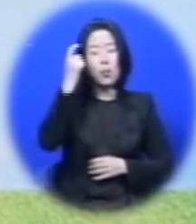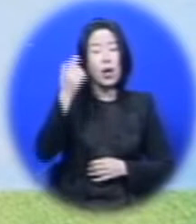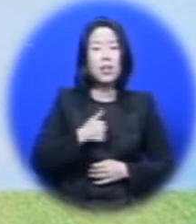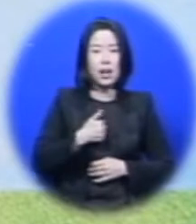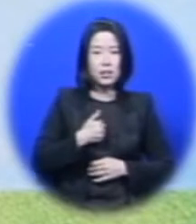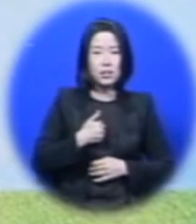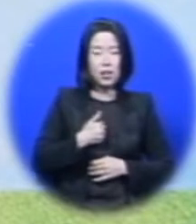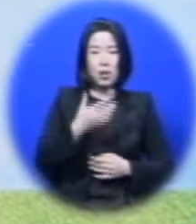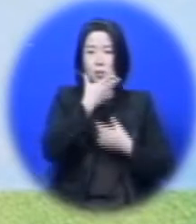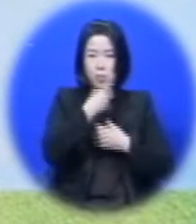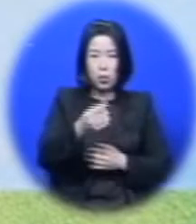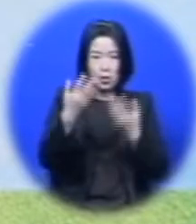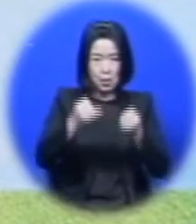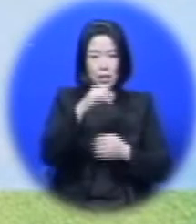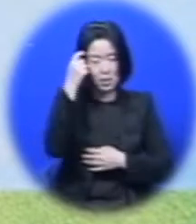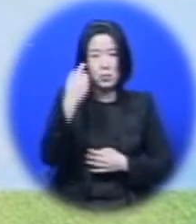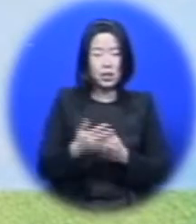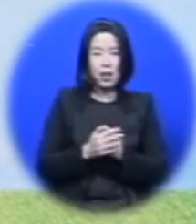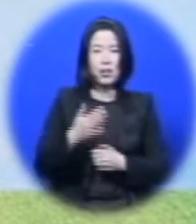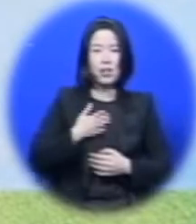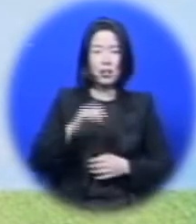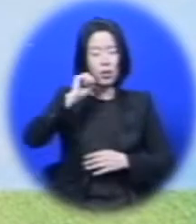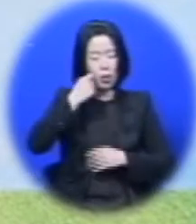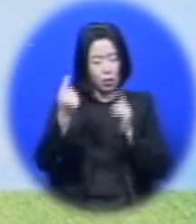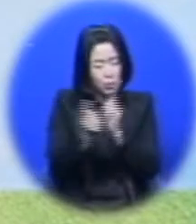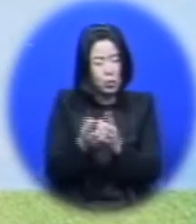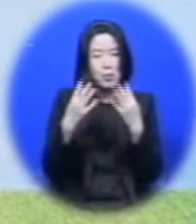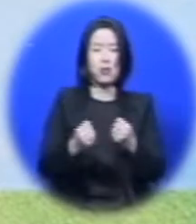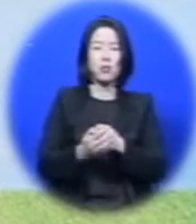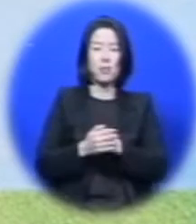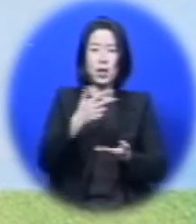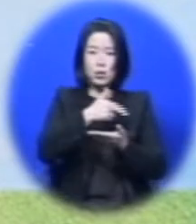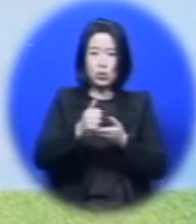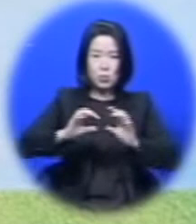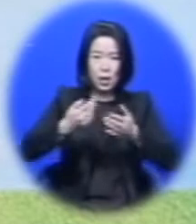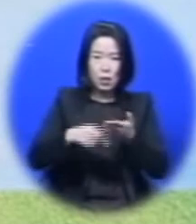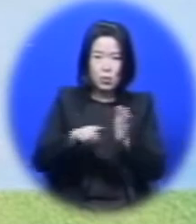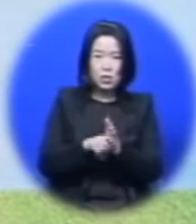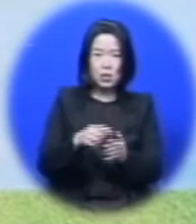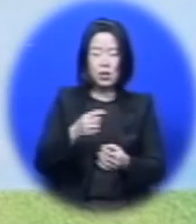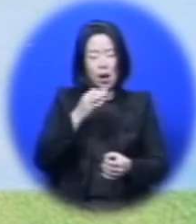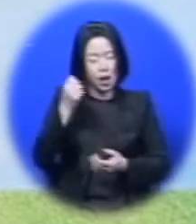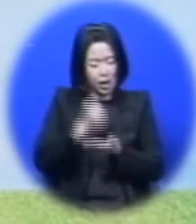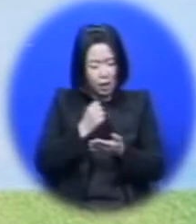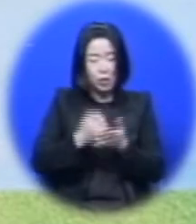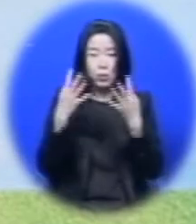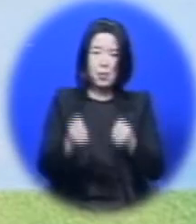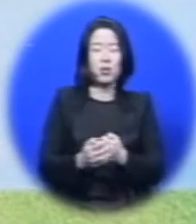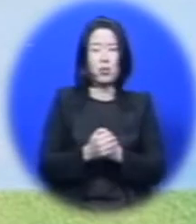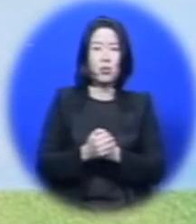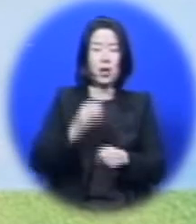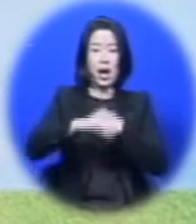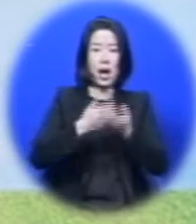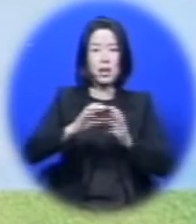고난당한 것도 많고 어려움 당한 것도 많고 주님의 나라 위해서 서러움 당한 것도 많고 하나님의